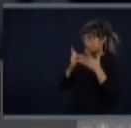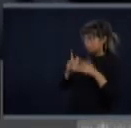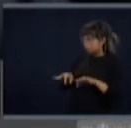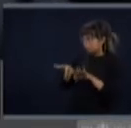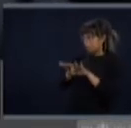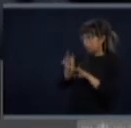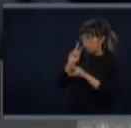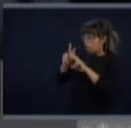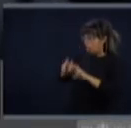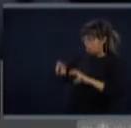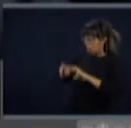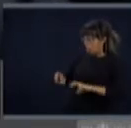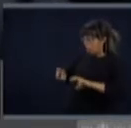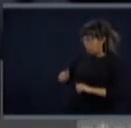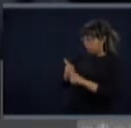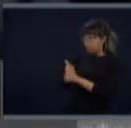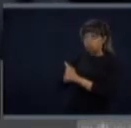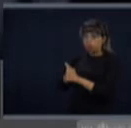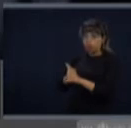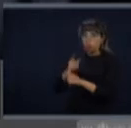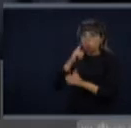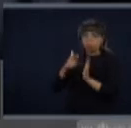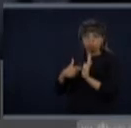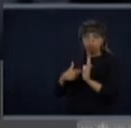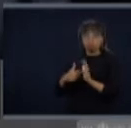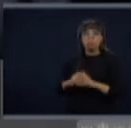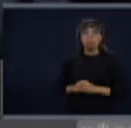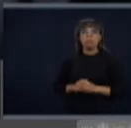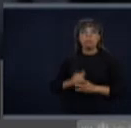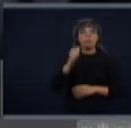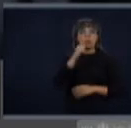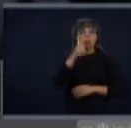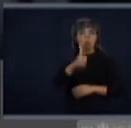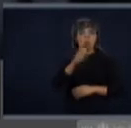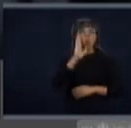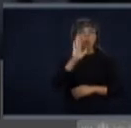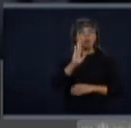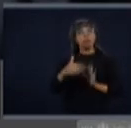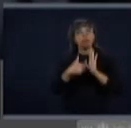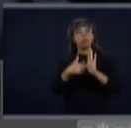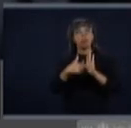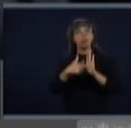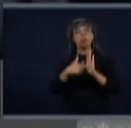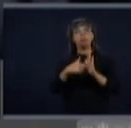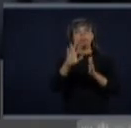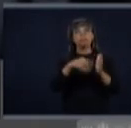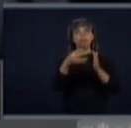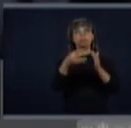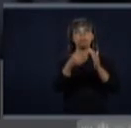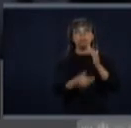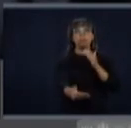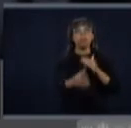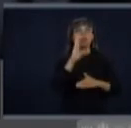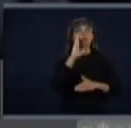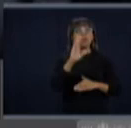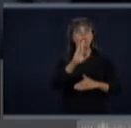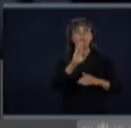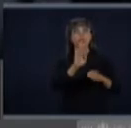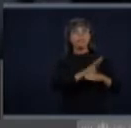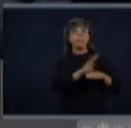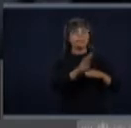c'est la prudence. Demain, nous allons annoncer notre calendrier visant